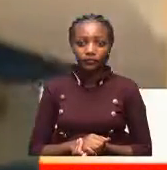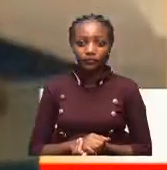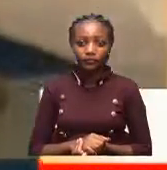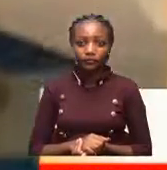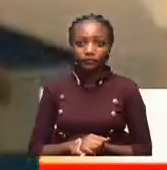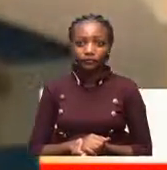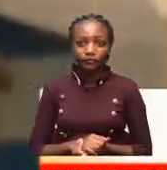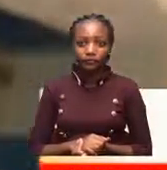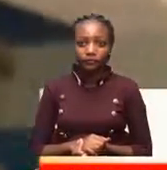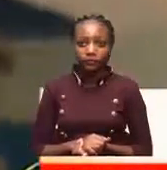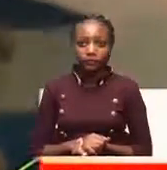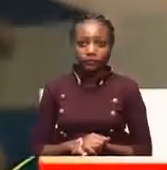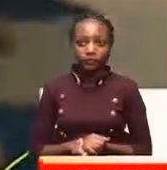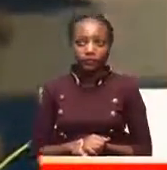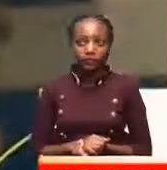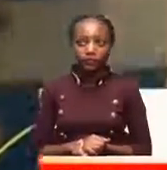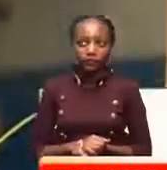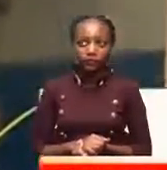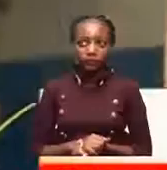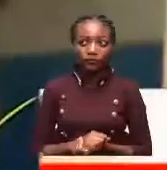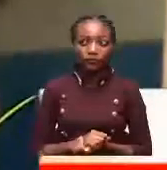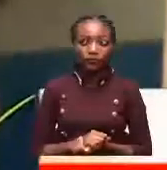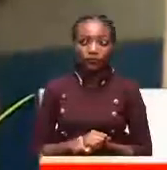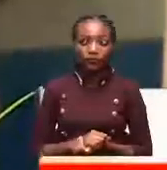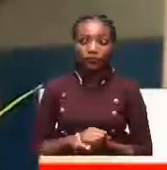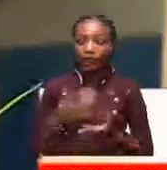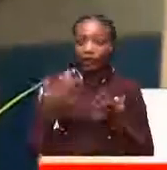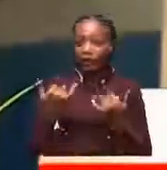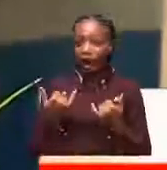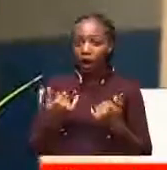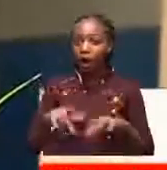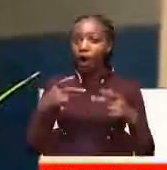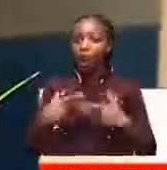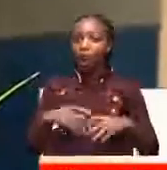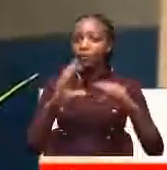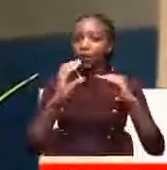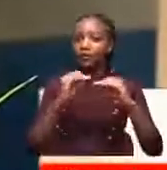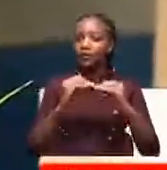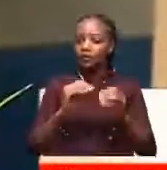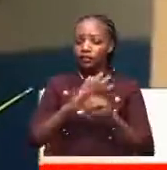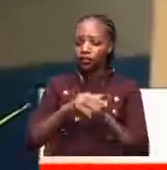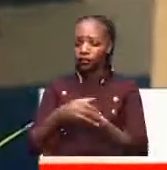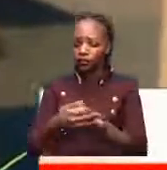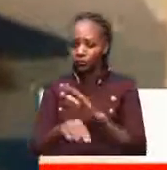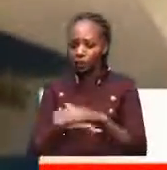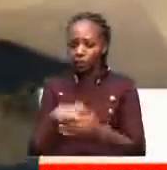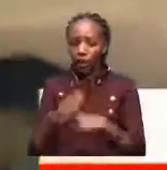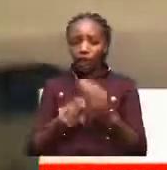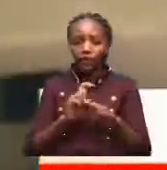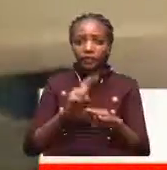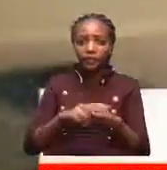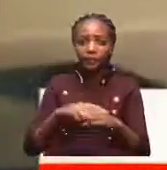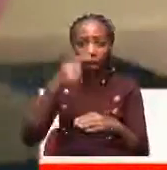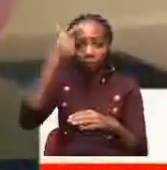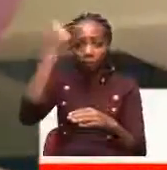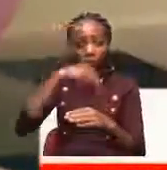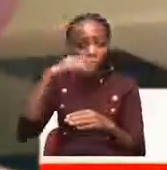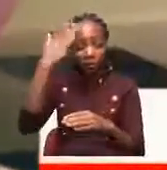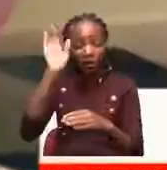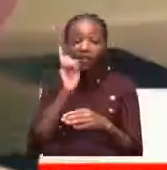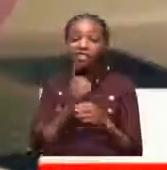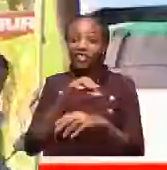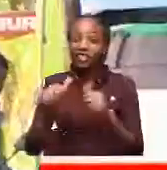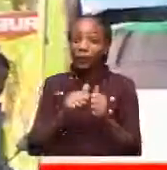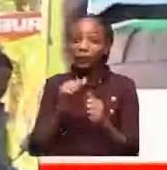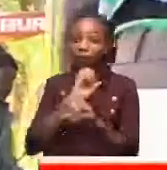njia mojawapo ya kuimarisha usafi wa wananchi wakati huu, kampeni ya watu kunawa mikono inaendelezwa nchini kufuatia kuripotiwa kwa visa vitatu vya